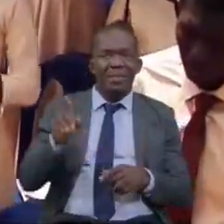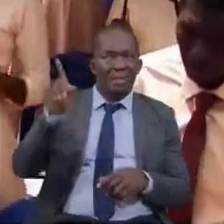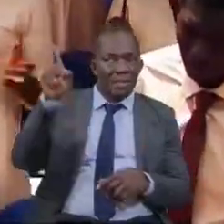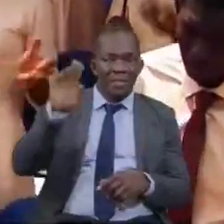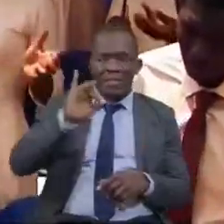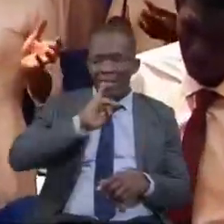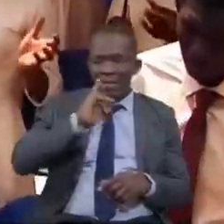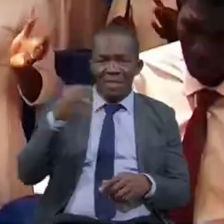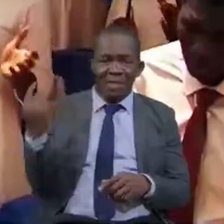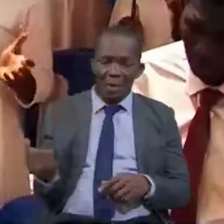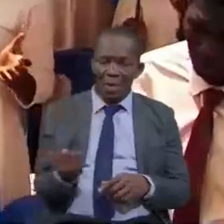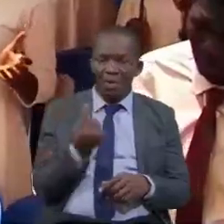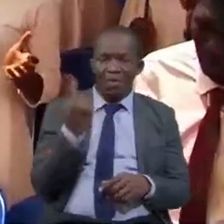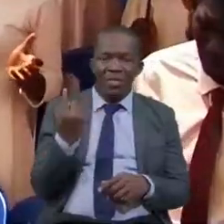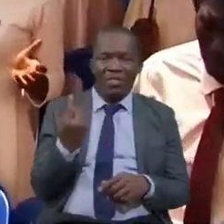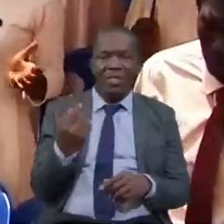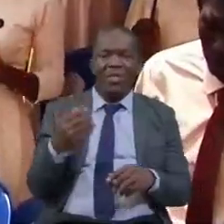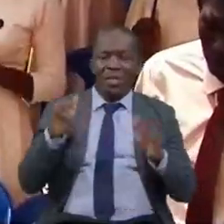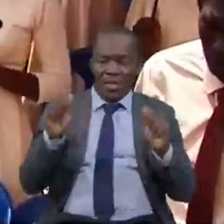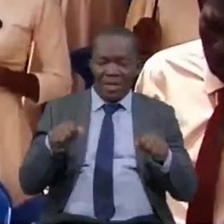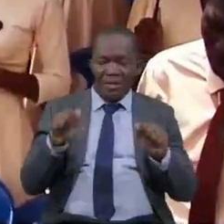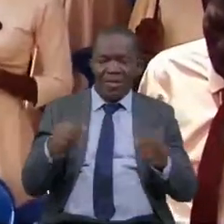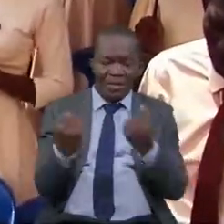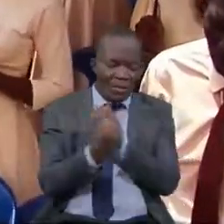Il est le sauveur toujours capable.